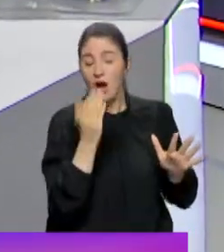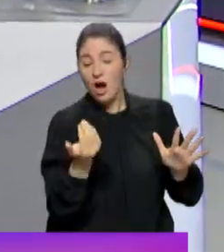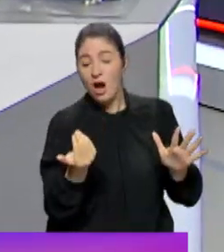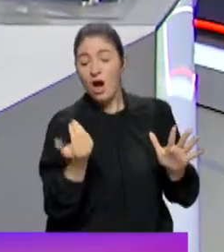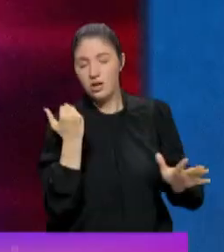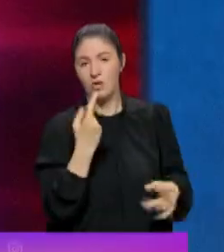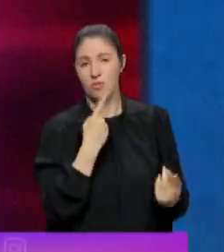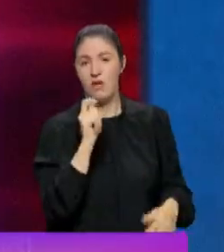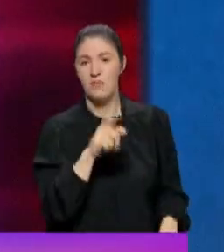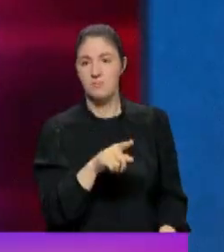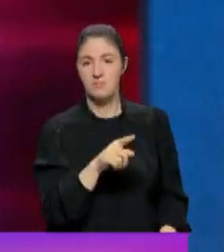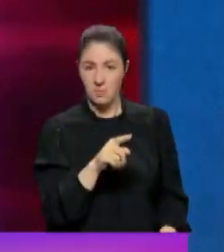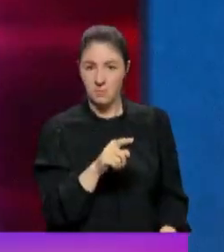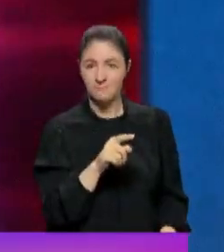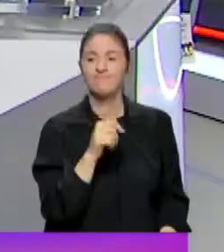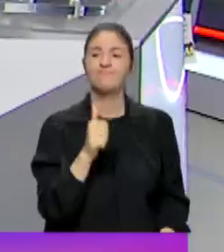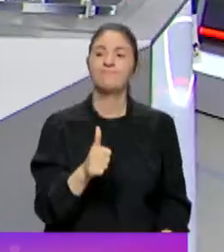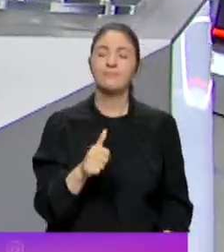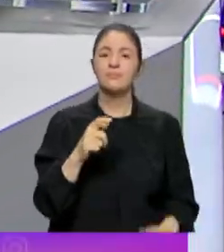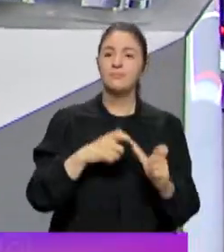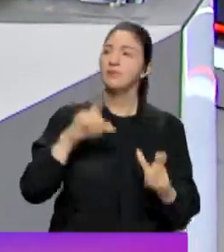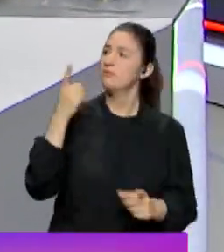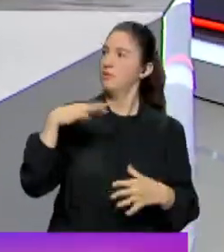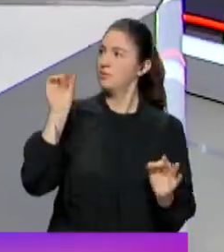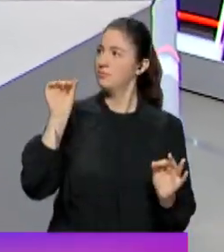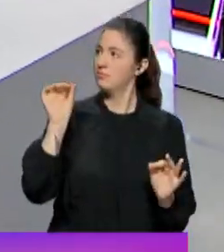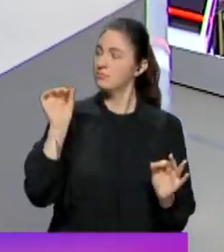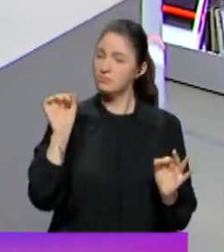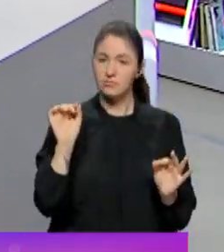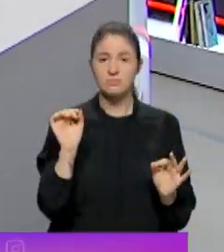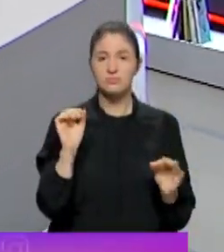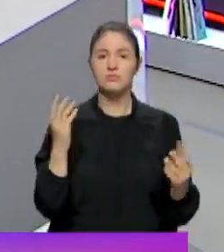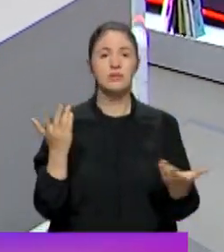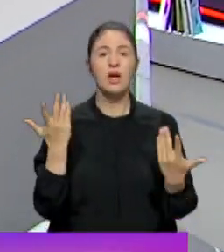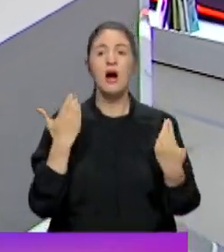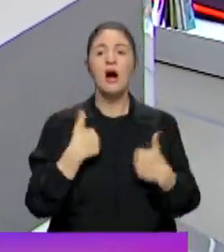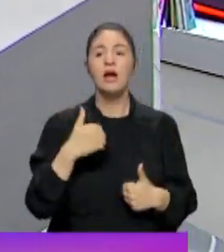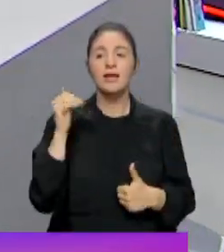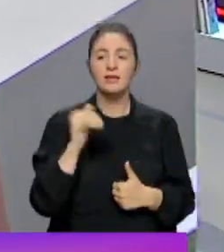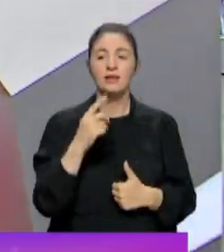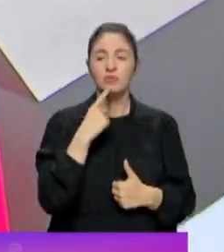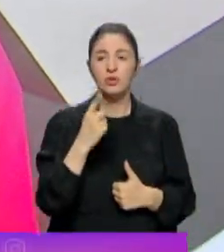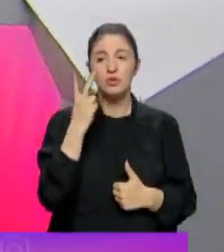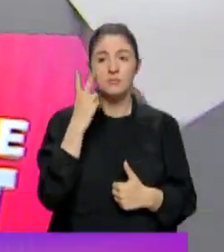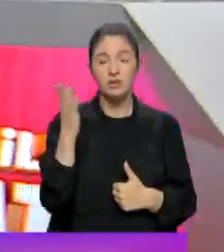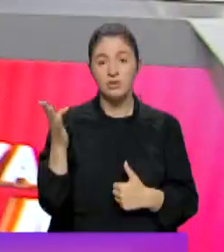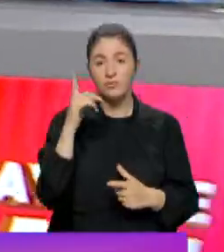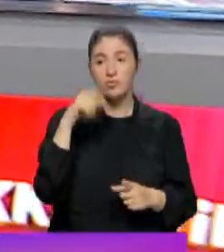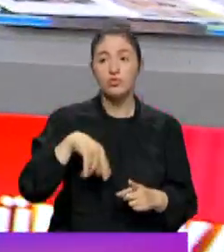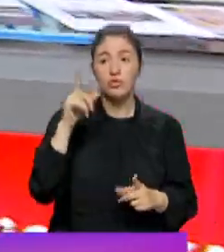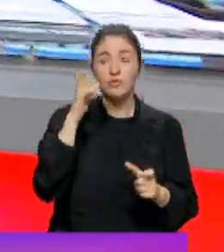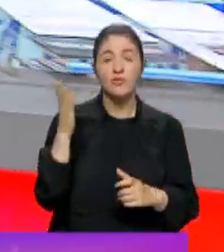arka tarafını da konuşalım. Tabii. Tamam mı? Tabii. Savaş hazır mıyız? Ne hale geldik diyoruz bakın. Günün fotoğrafı